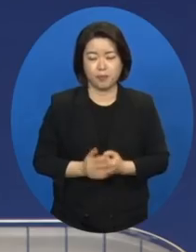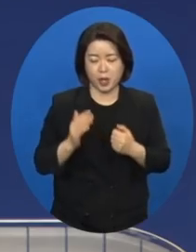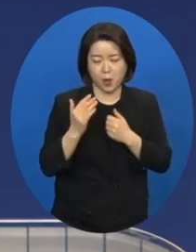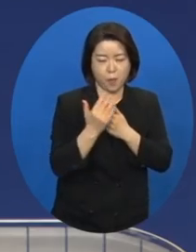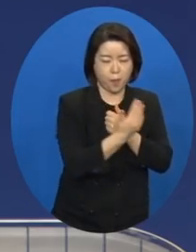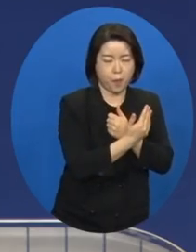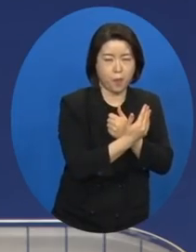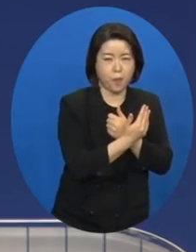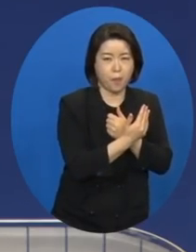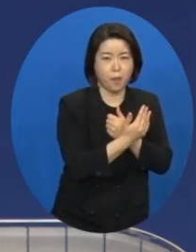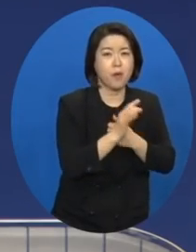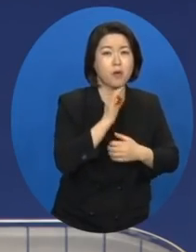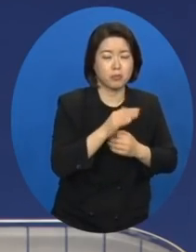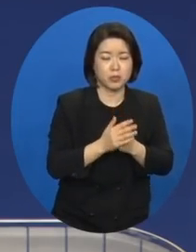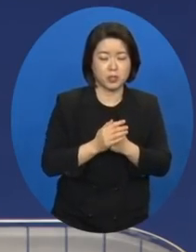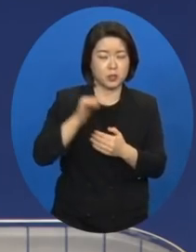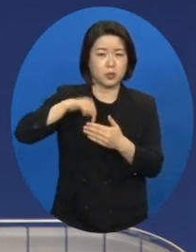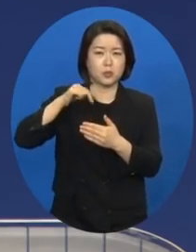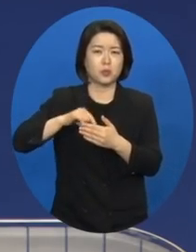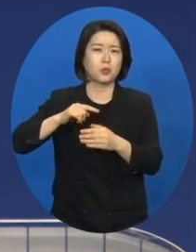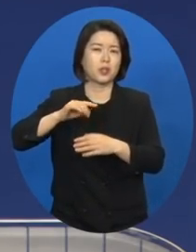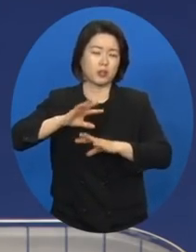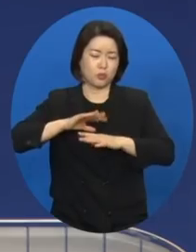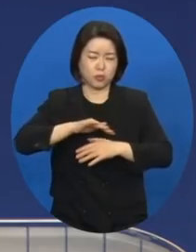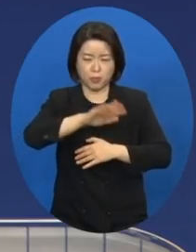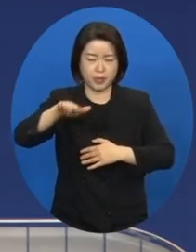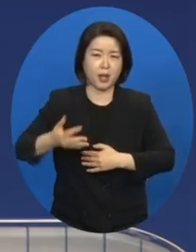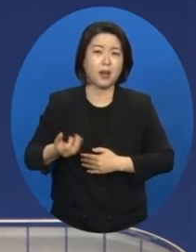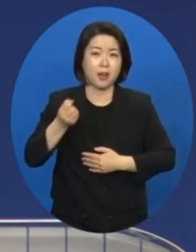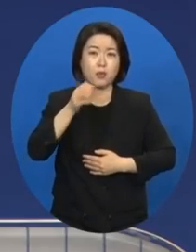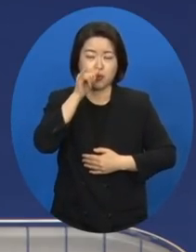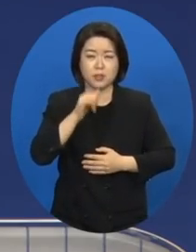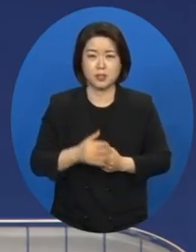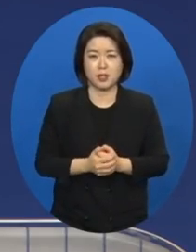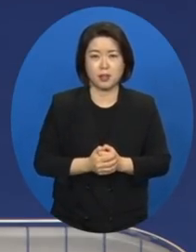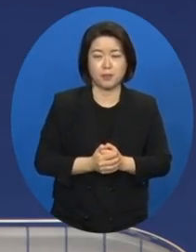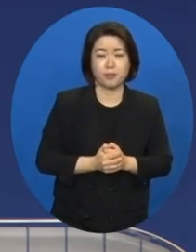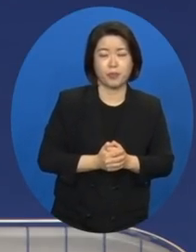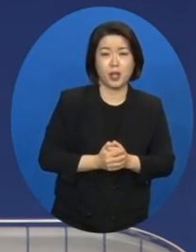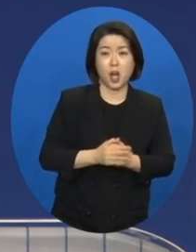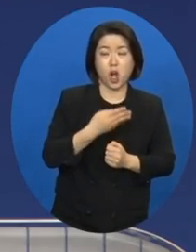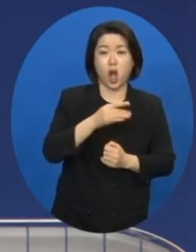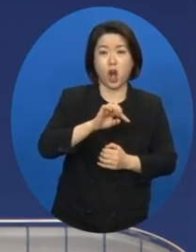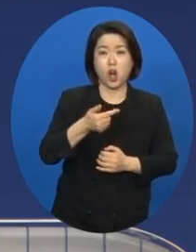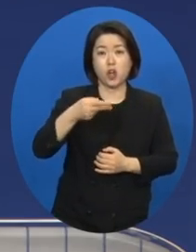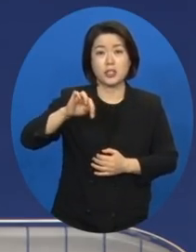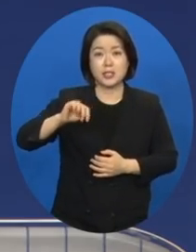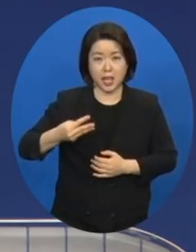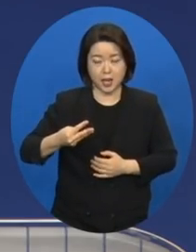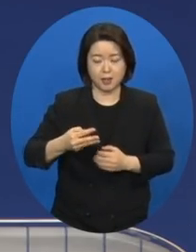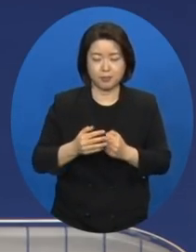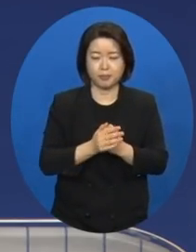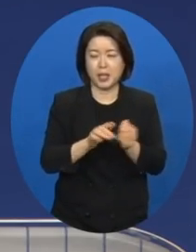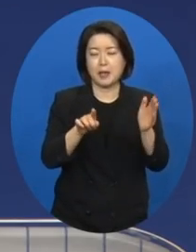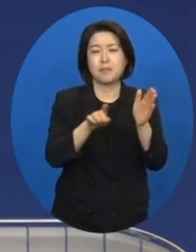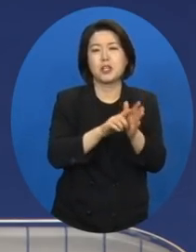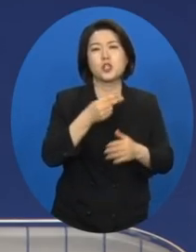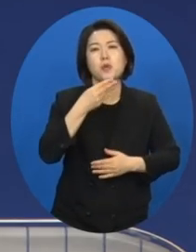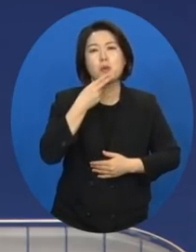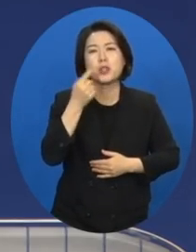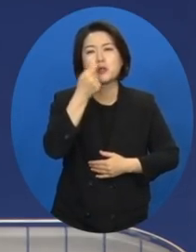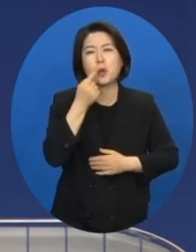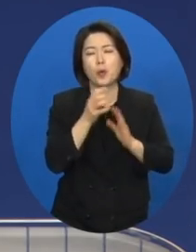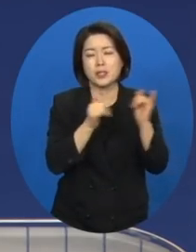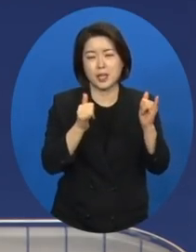뿐 두려움이 없는 게 아니라는 것이죠. 버트런드 러셀이라고 하는 무신론자가 있었습니다. 1927년에 이런 책을